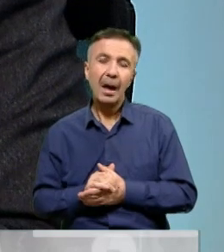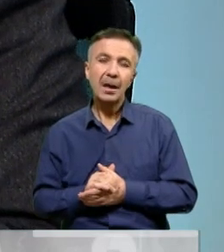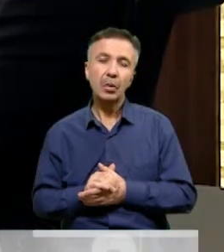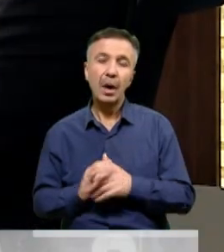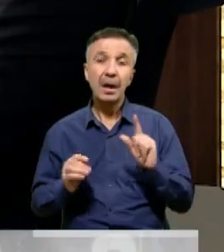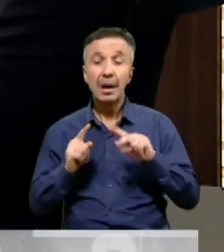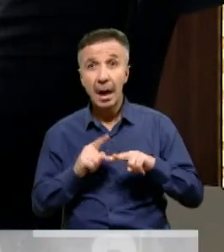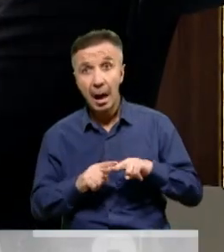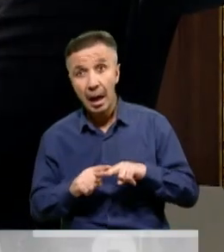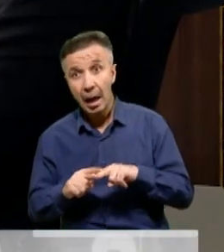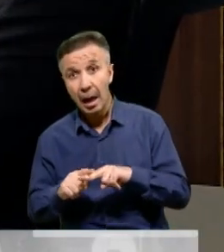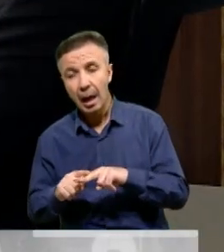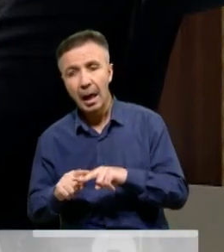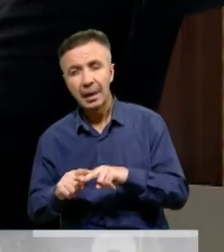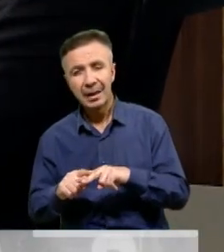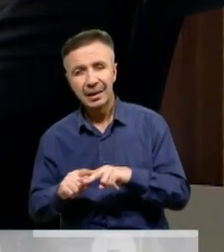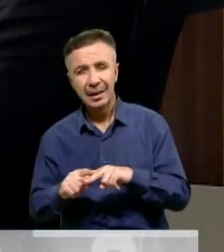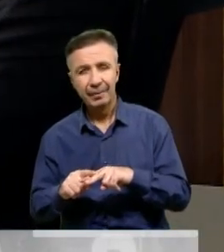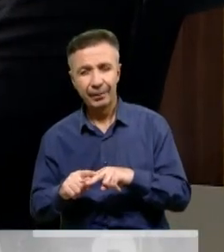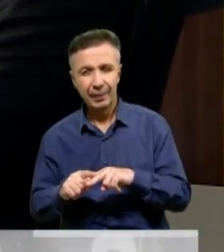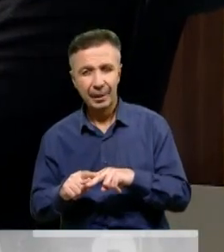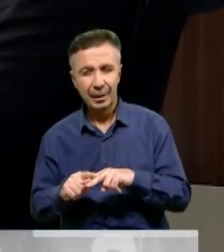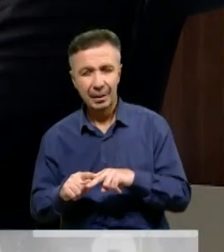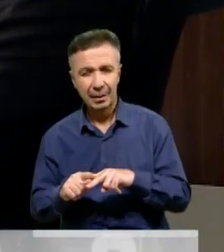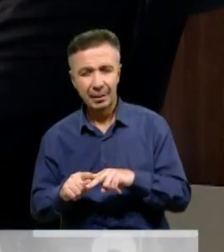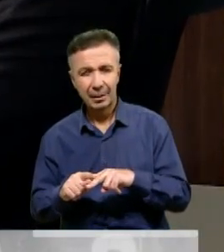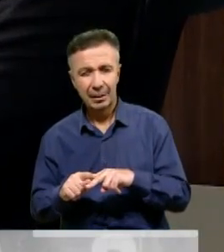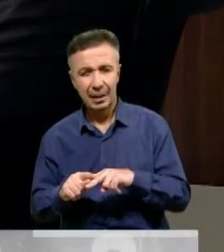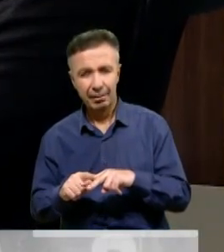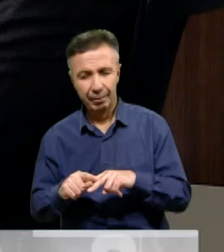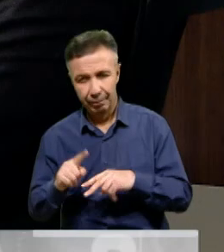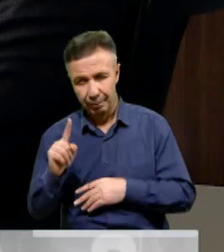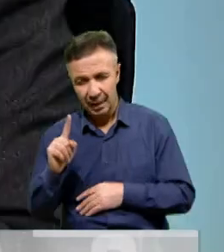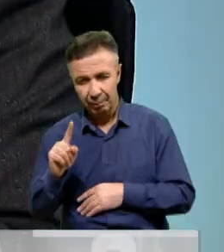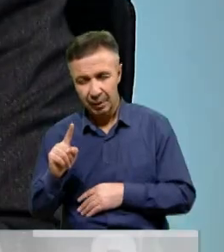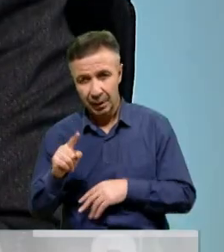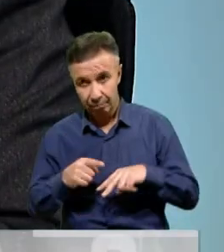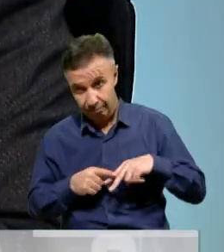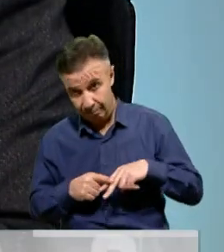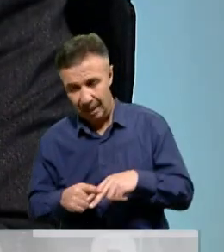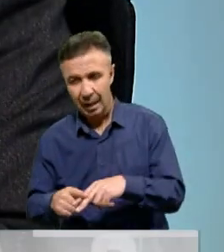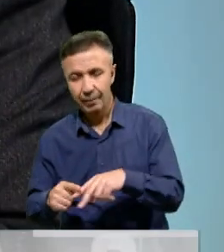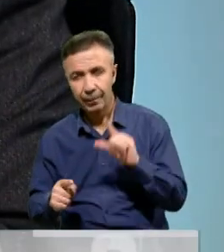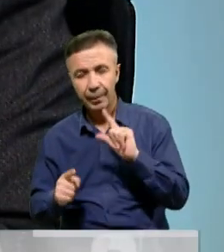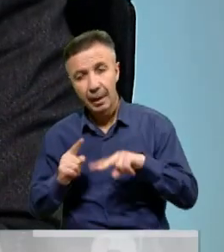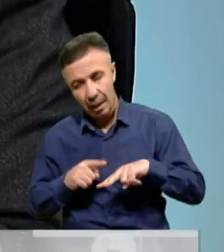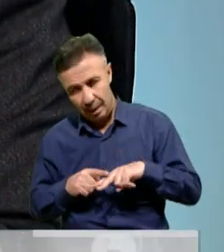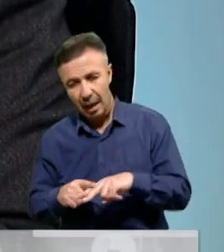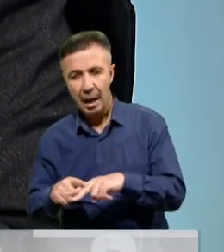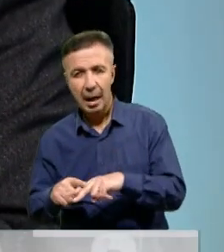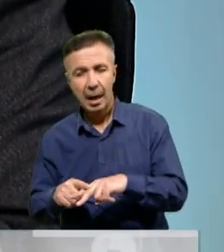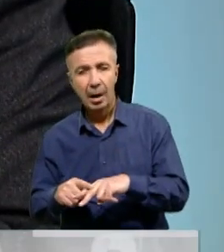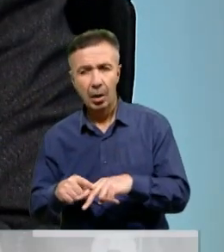mi? Ettahiyyatını okurken orada la birazcık en azından bir elif miktarı veya iki elif miktarı çekmemiz doğru